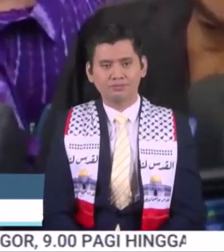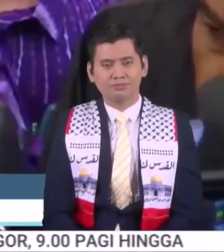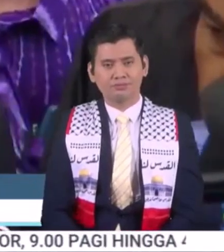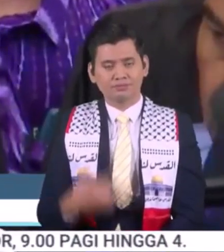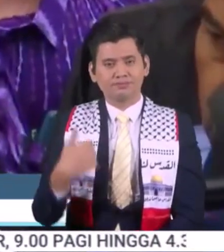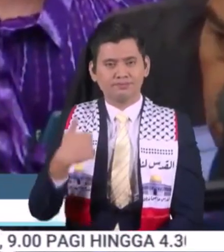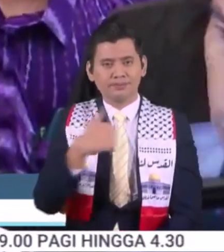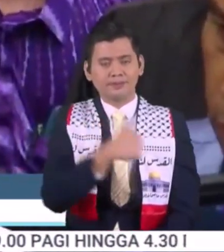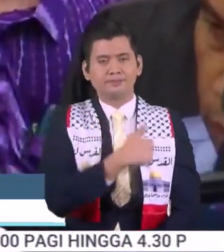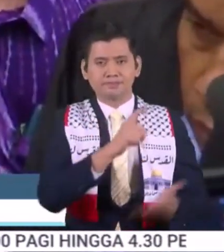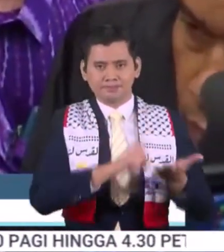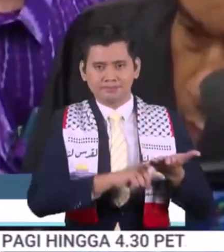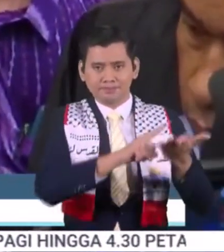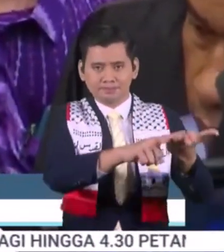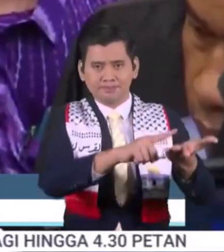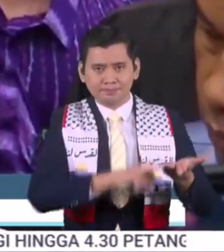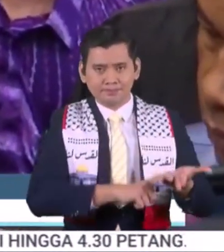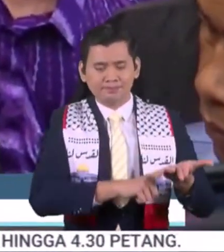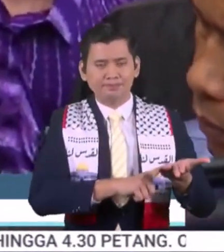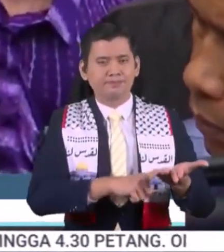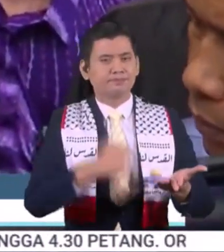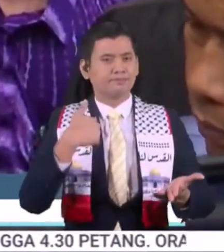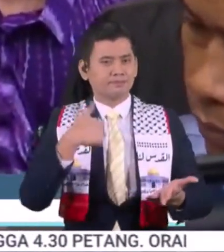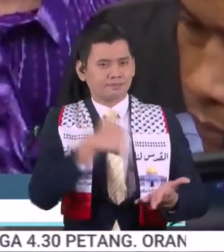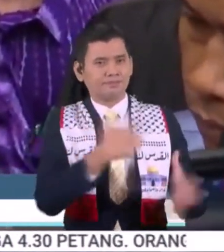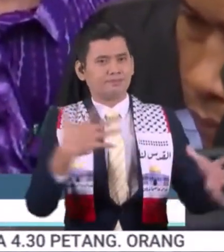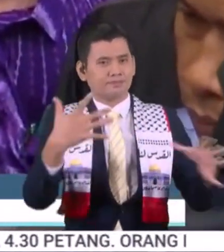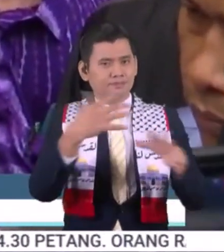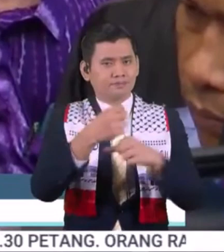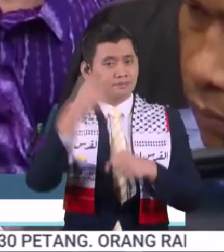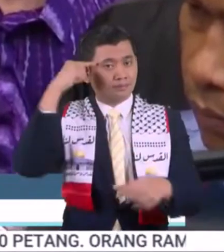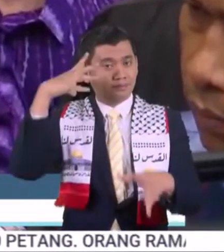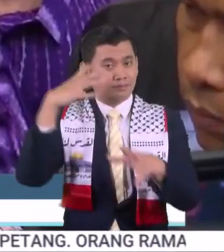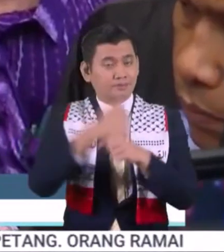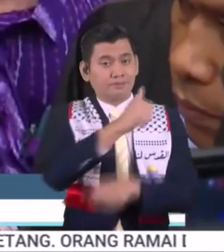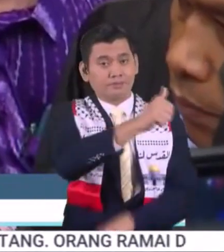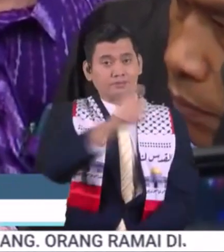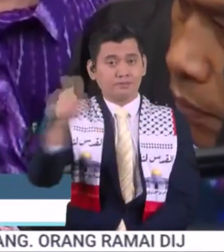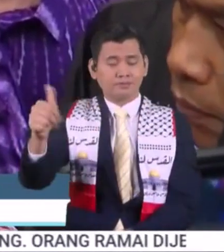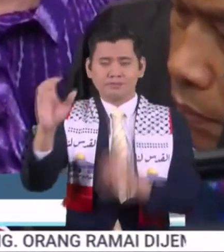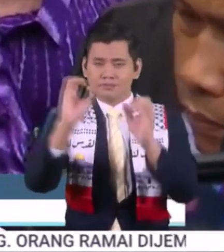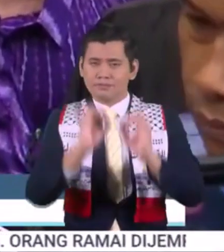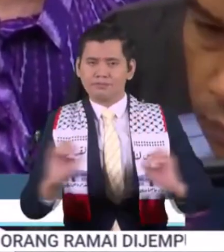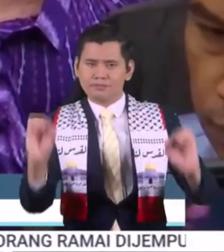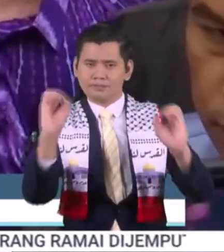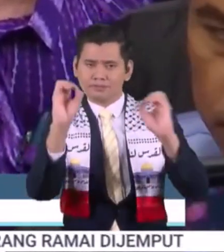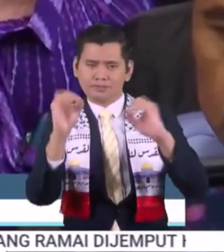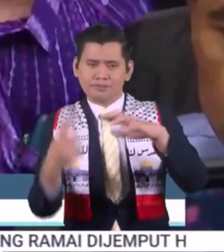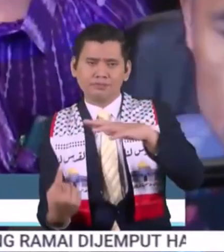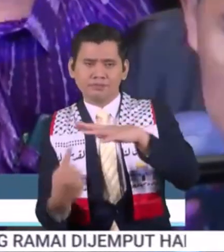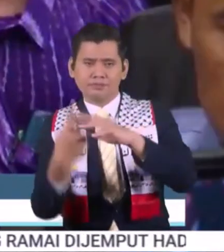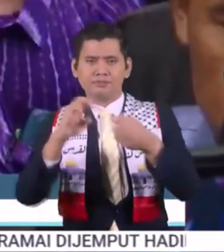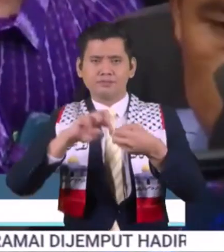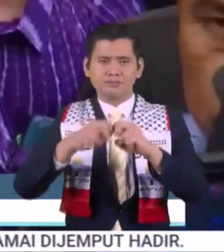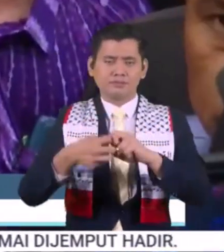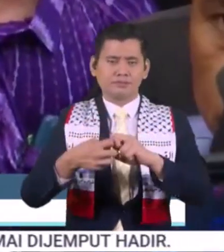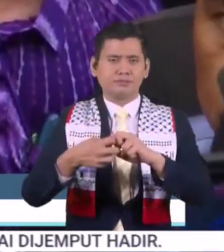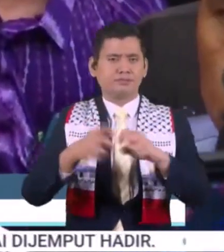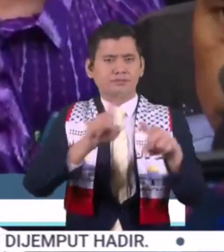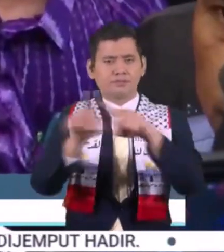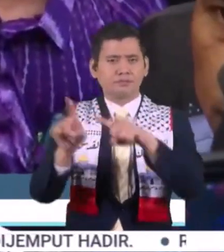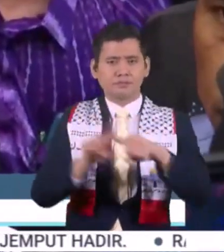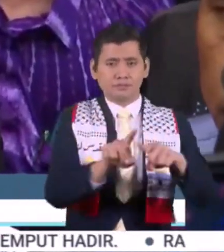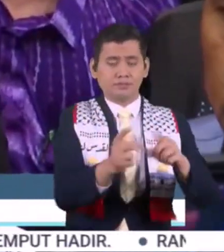Kita bincang tadi, kita dengar pandangan-pandangan. Mari, tidak ada pertikaian soal sunnah wal jamaah, rujuk ke Syafi'i dan